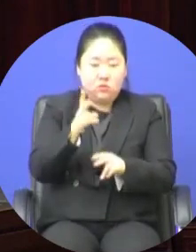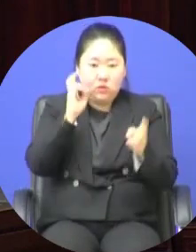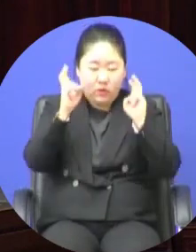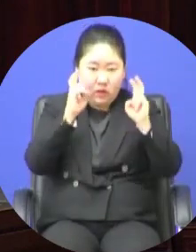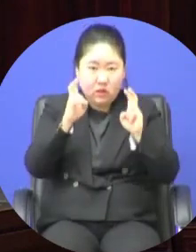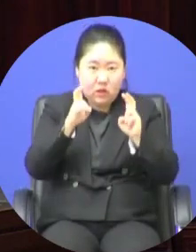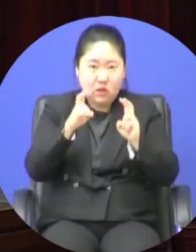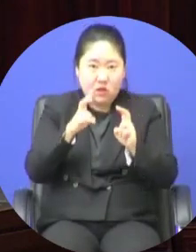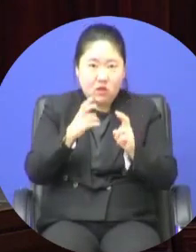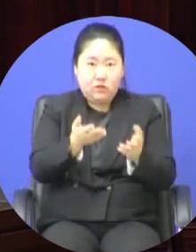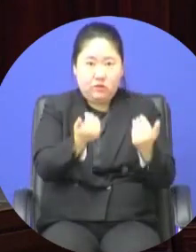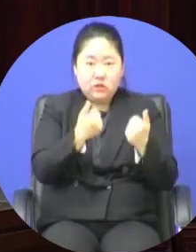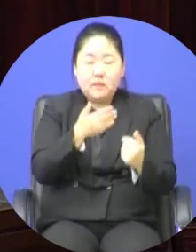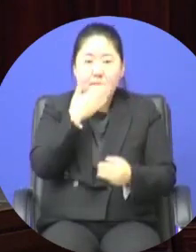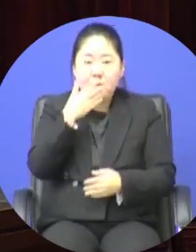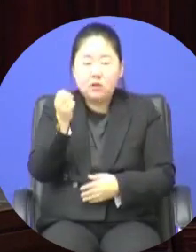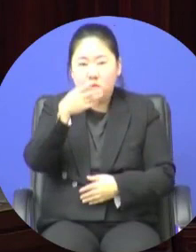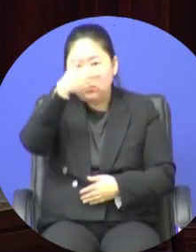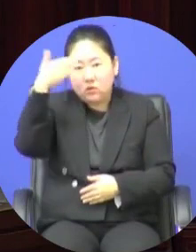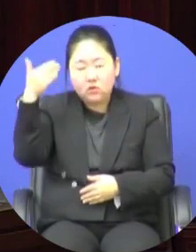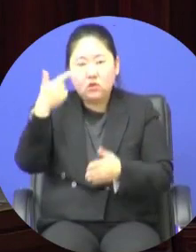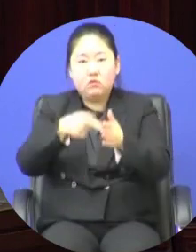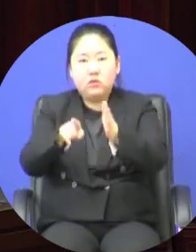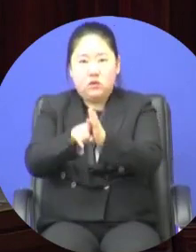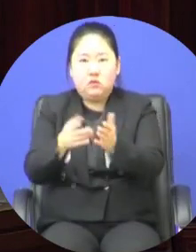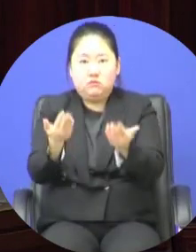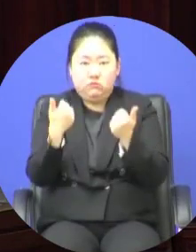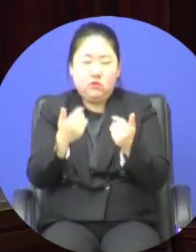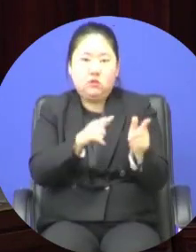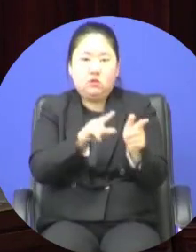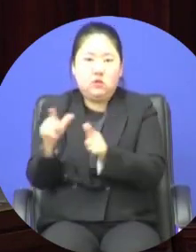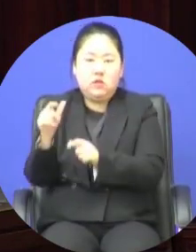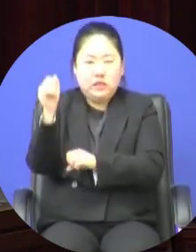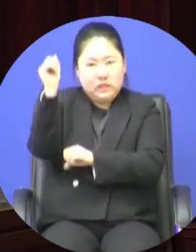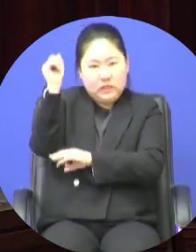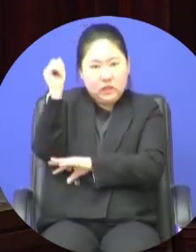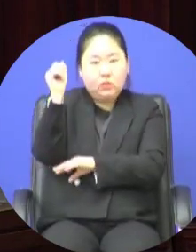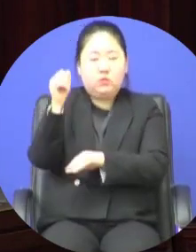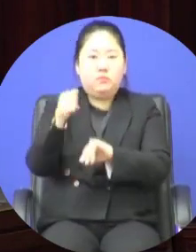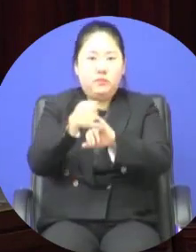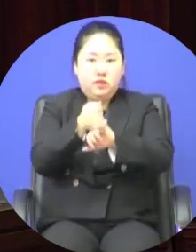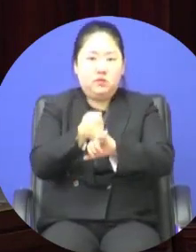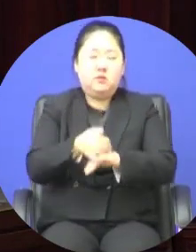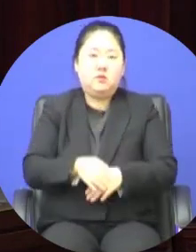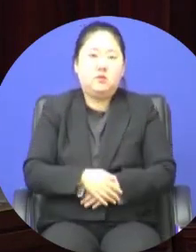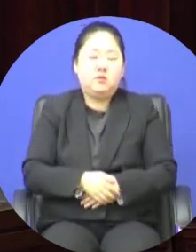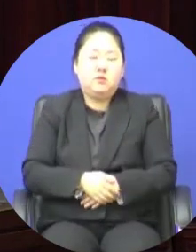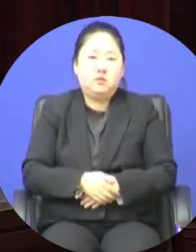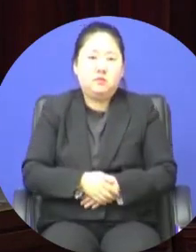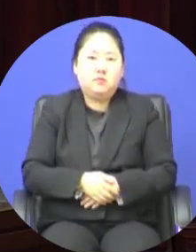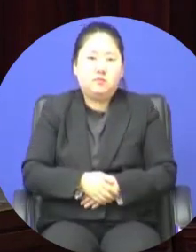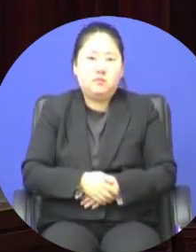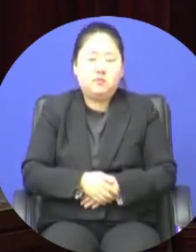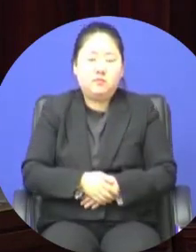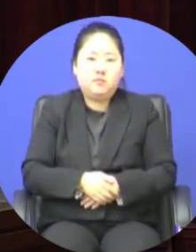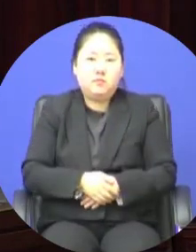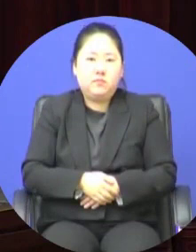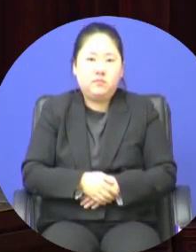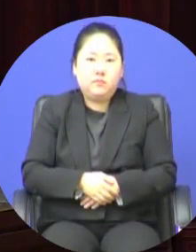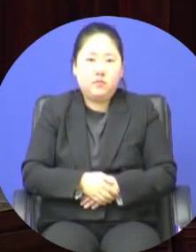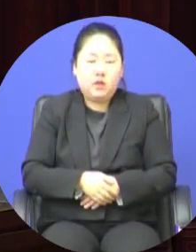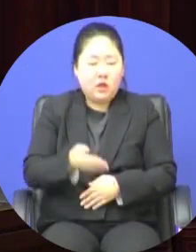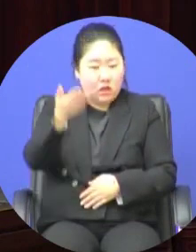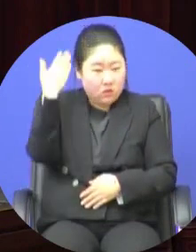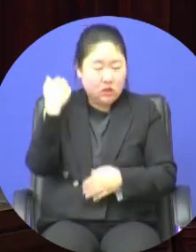청년 인구 유입 등 안성 발전을 위한 선행 조건입니다. 공영마을버스 사업의 효용성과 당위성에 대해선